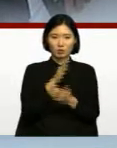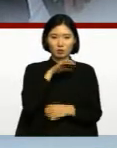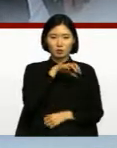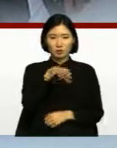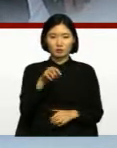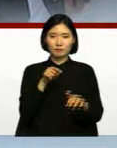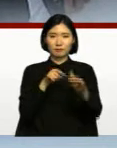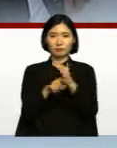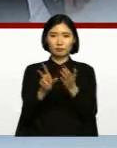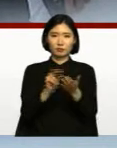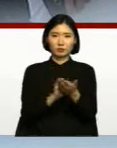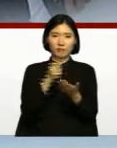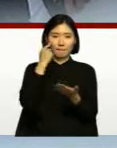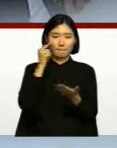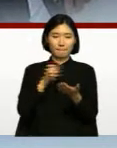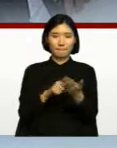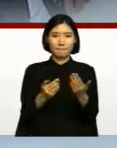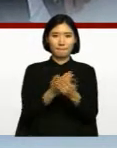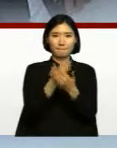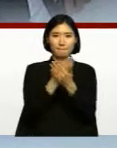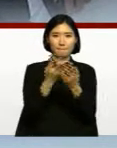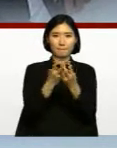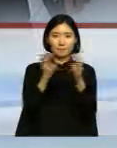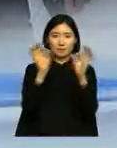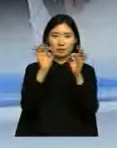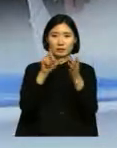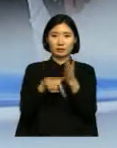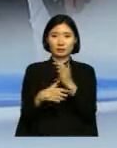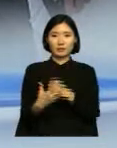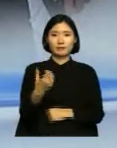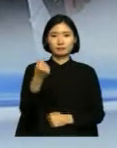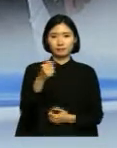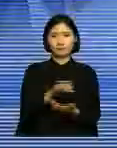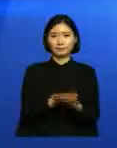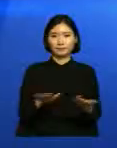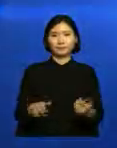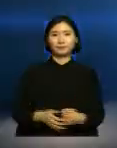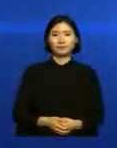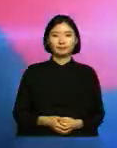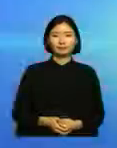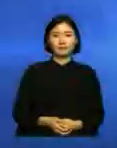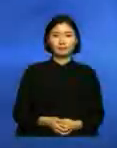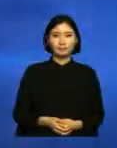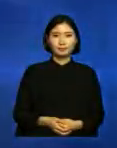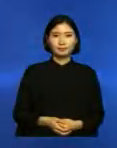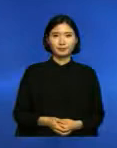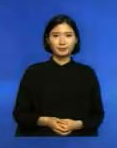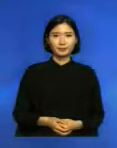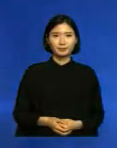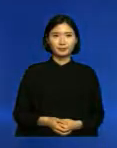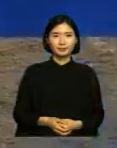파악하고 발전 방안을 찾는 시간을 가졌습니다. 보도에 박미현 기자입니다.